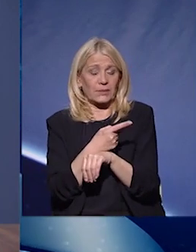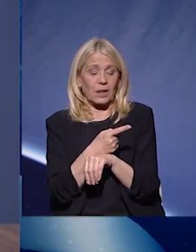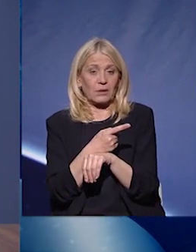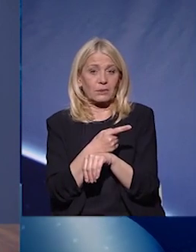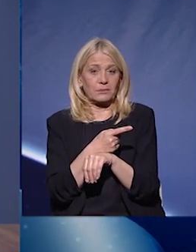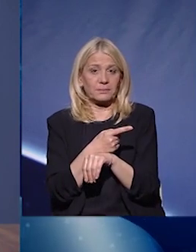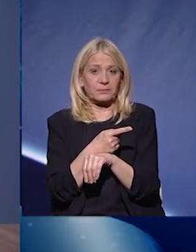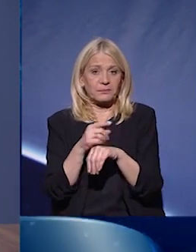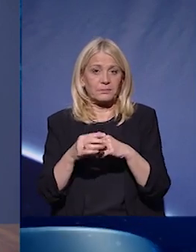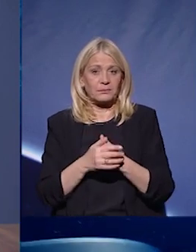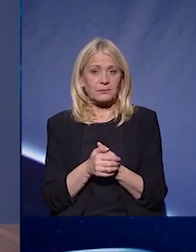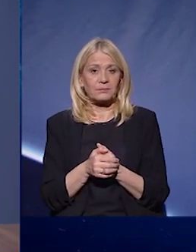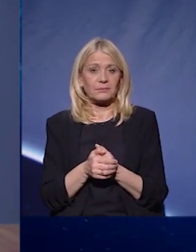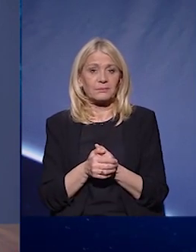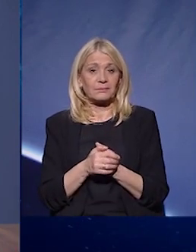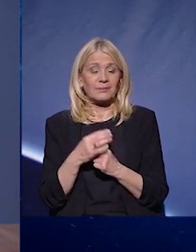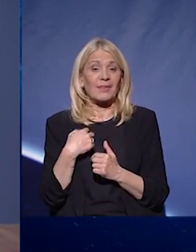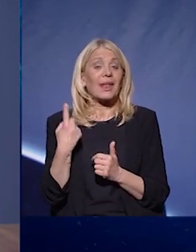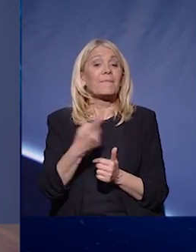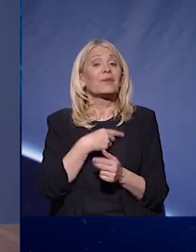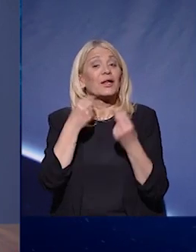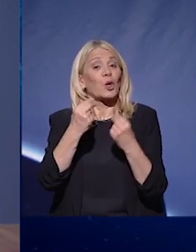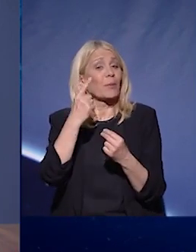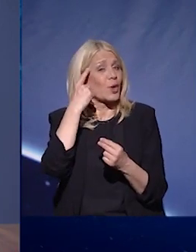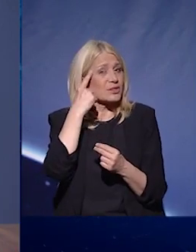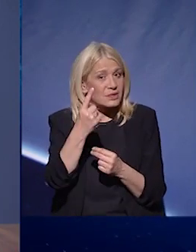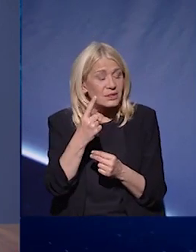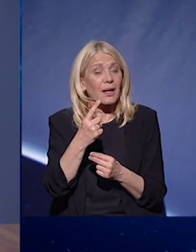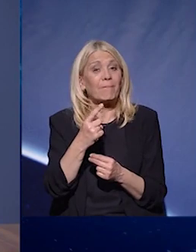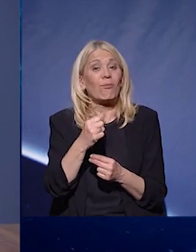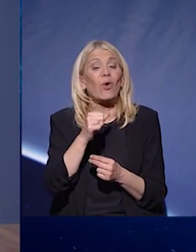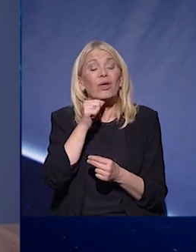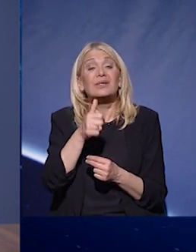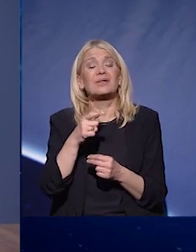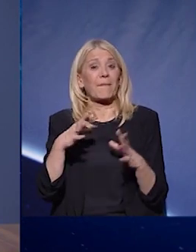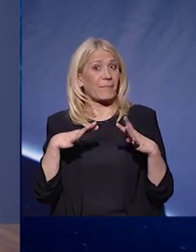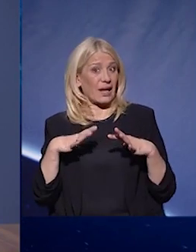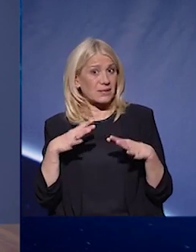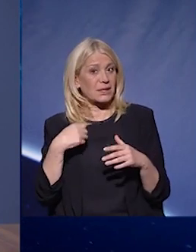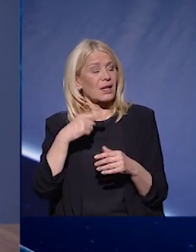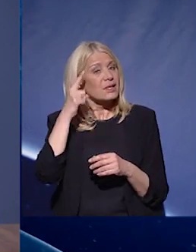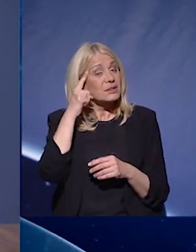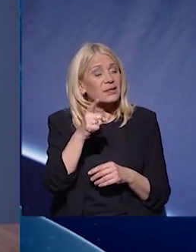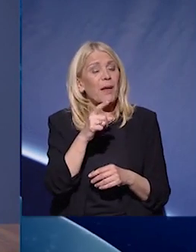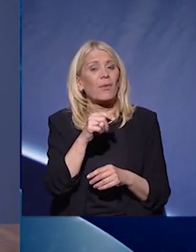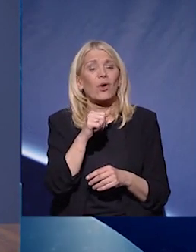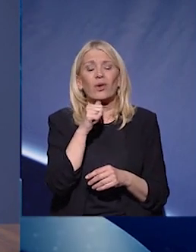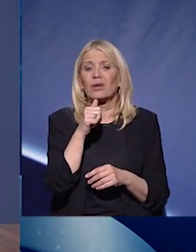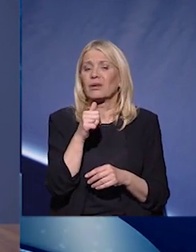trenutku. Mi dobro znamo i za praznike, dobro znamo i za